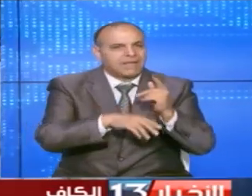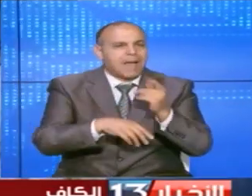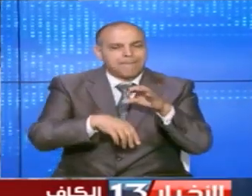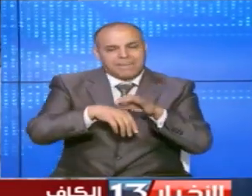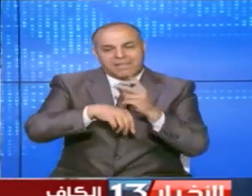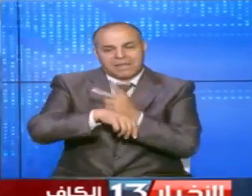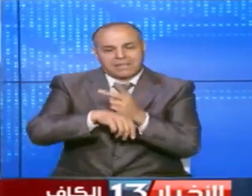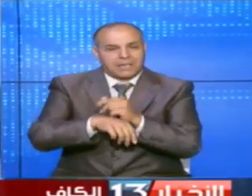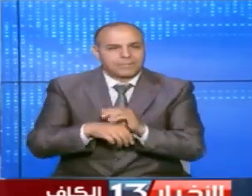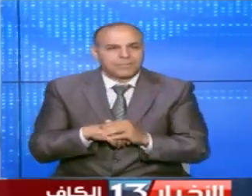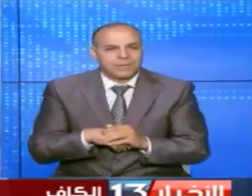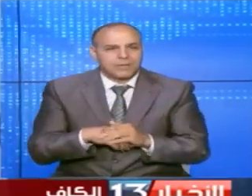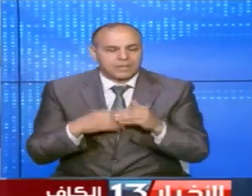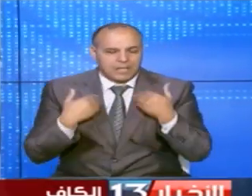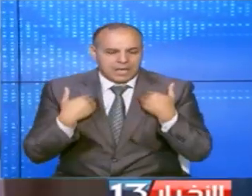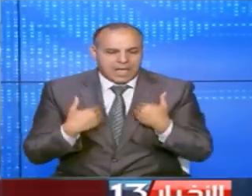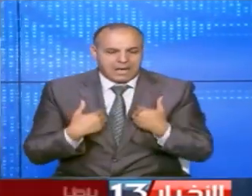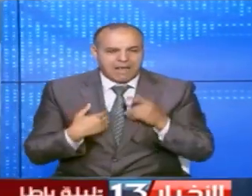هذا المرض